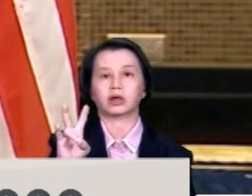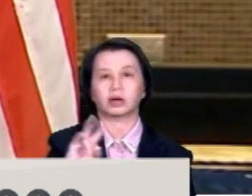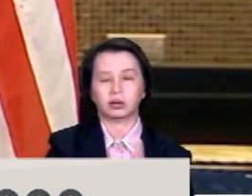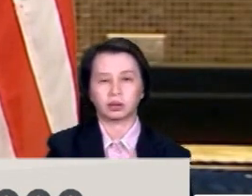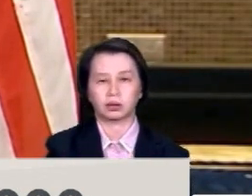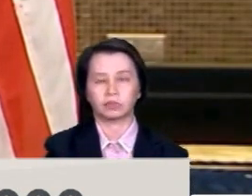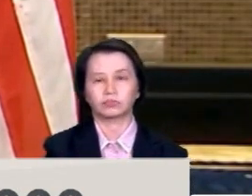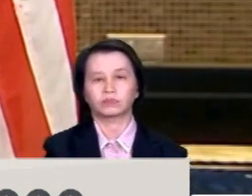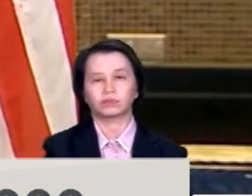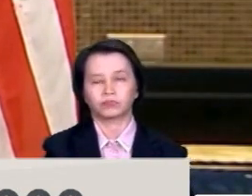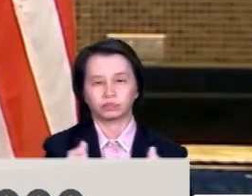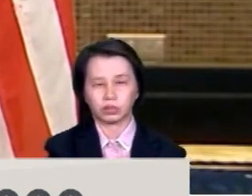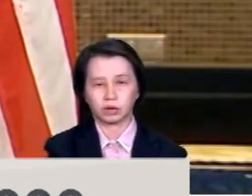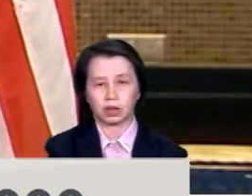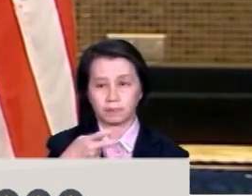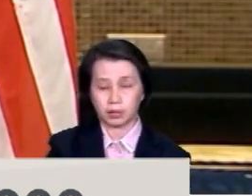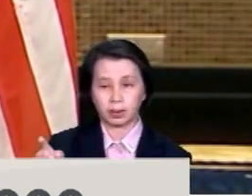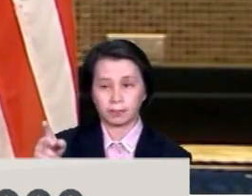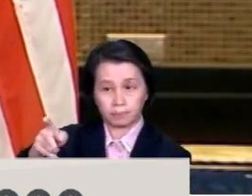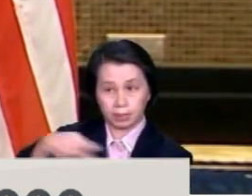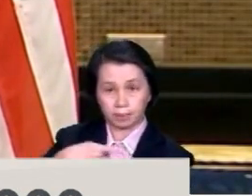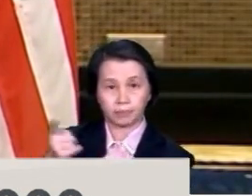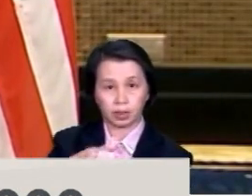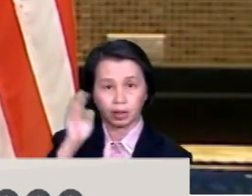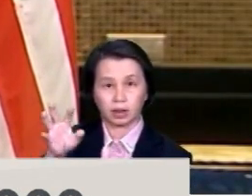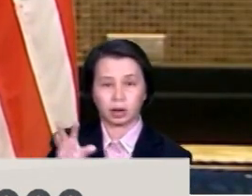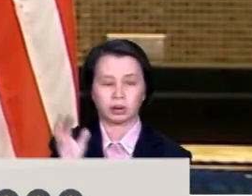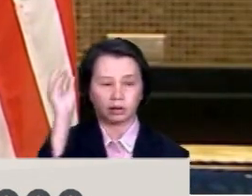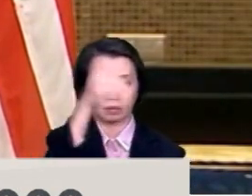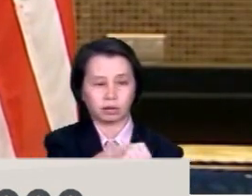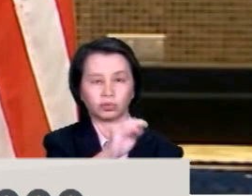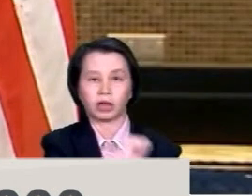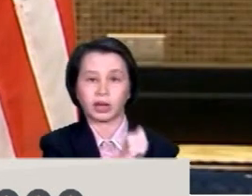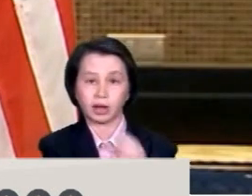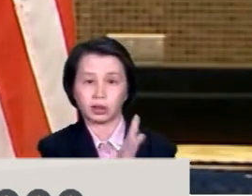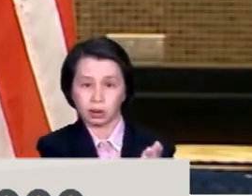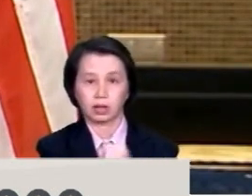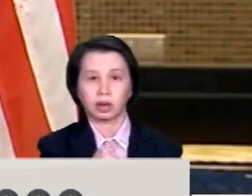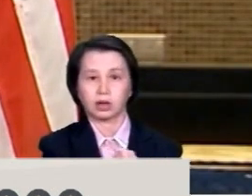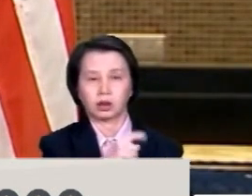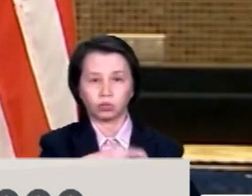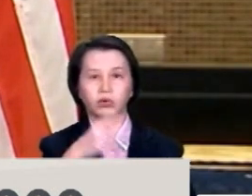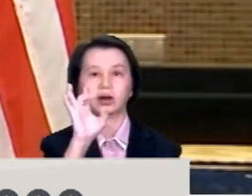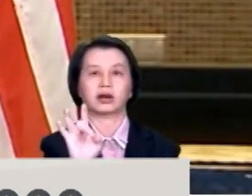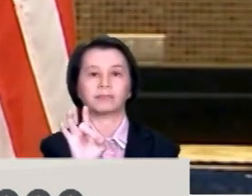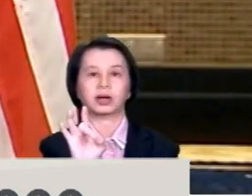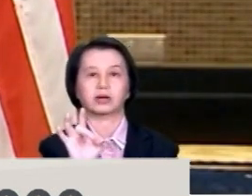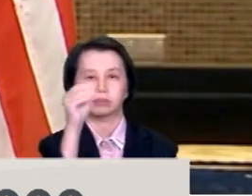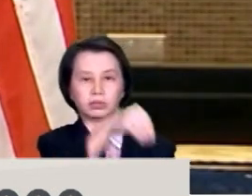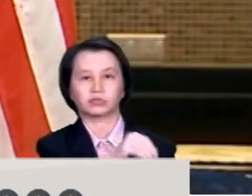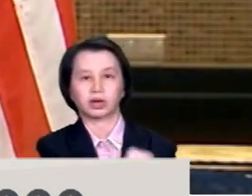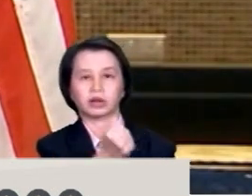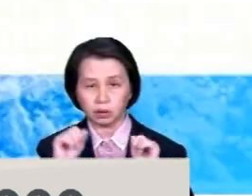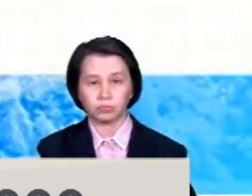15-07-2018 satu dengan pembayaran pertama dijangkau akan dikreditkan dalam account ahli pada bulan ogos